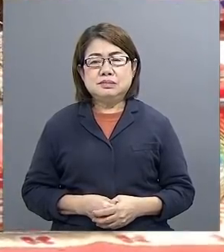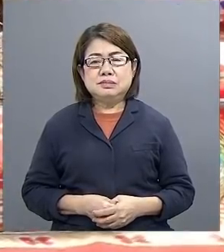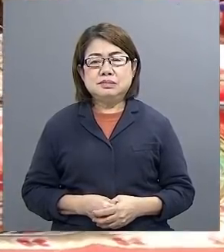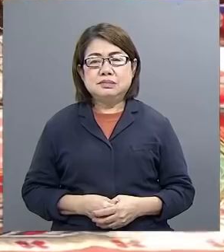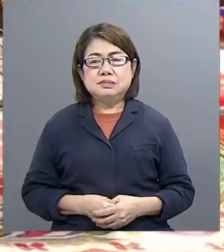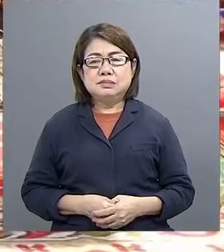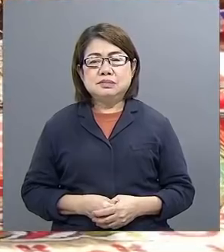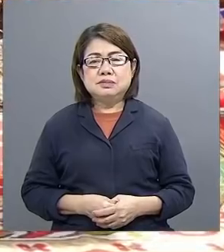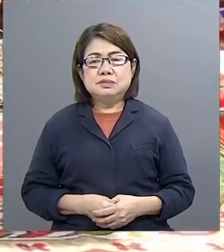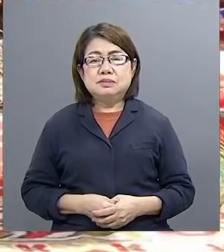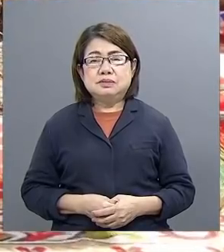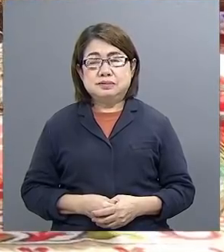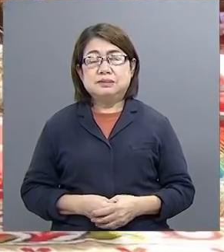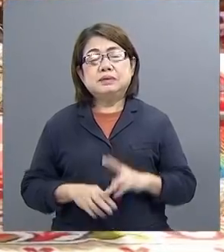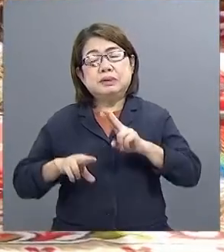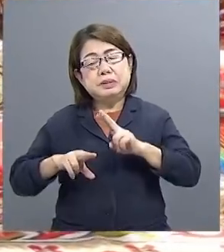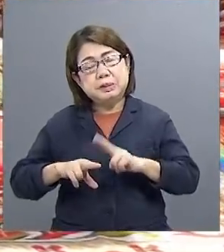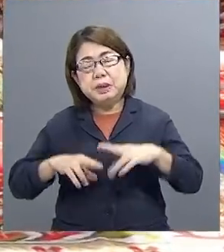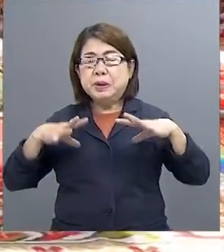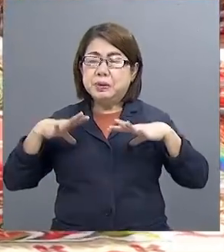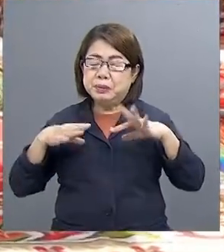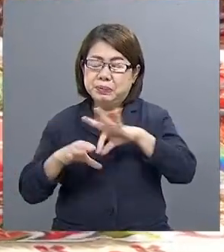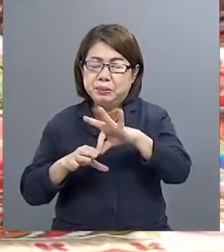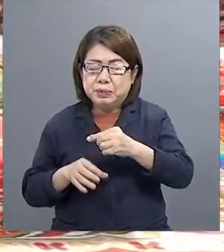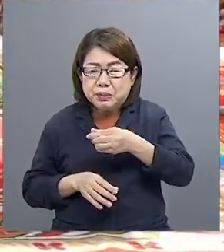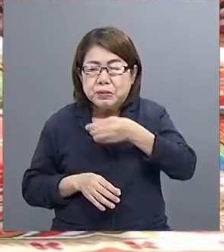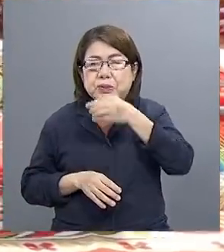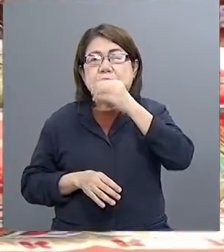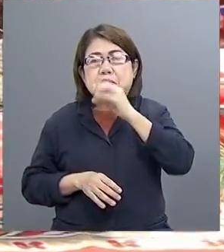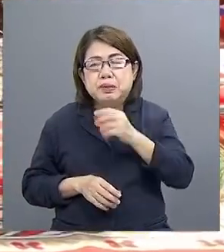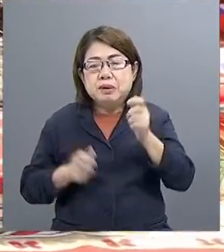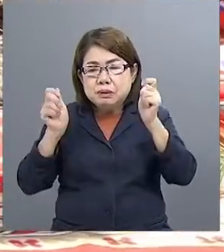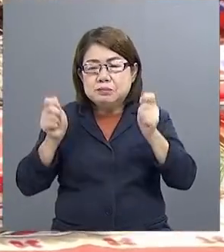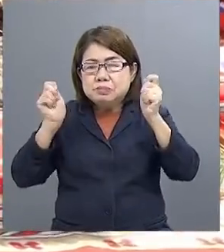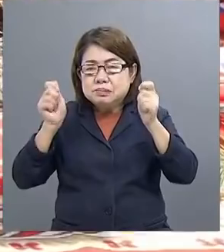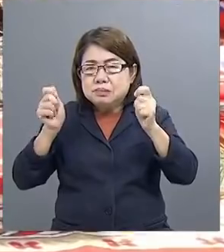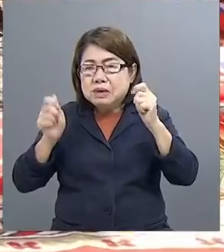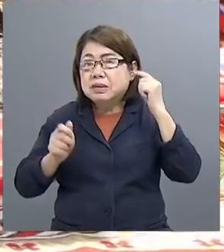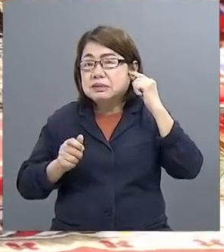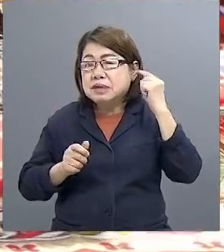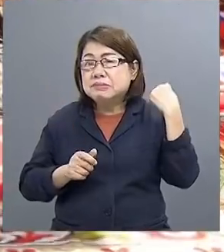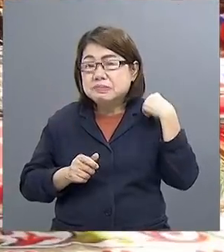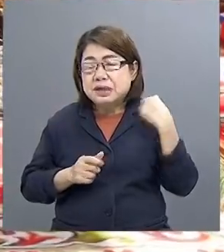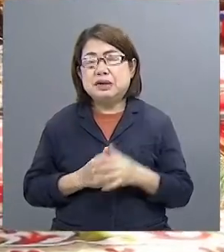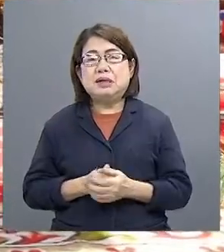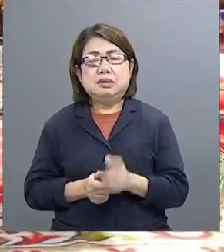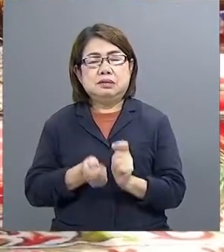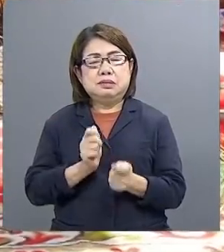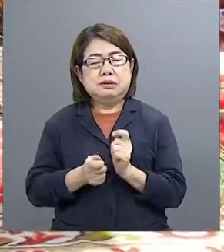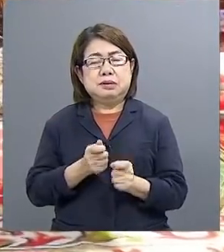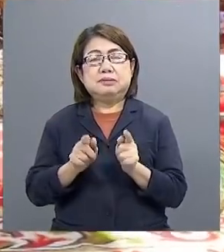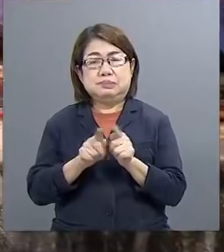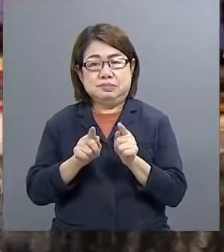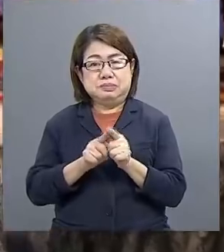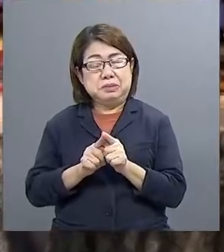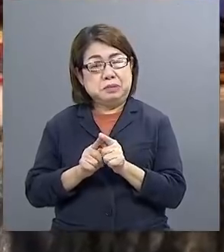จิบกาแฟกลางอังกะลุงที่นี่กับร้านเมื่อสักครู่นี้ควรโคกันนะเออเอ่อน้องได้